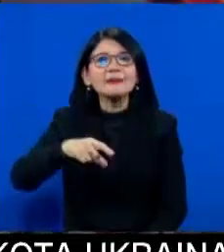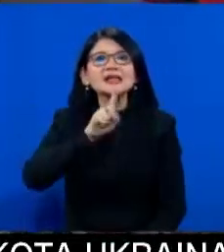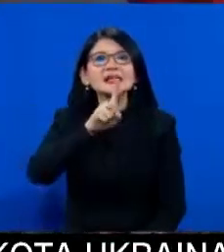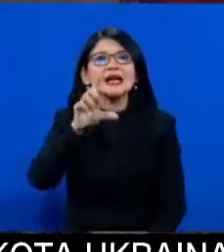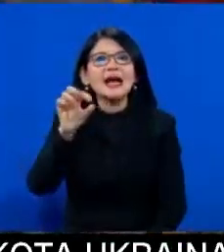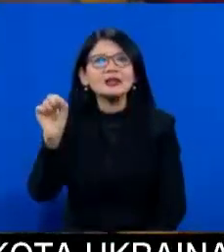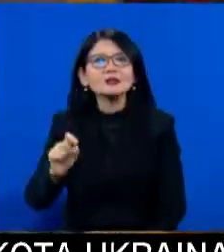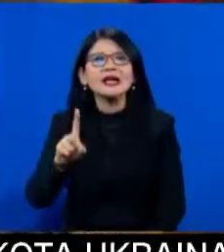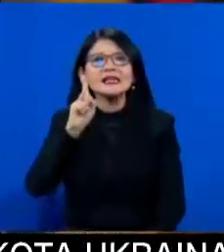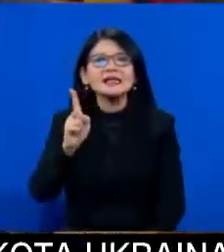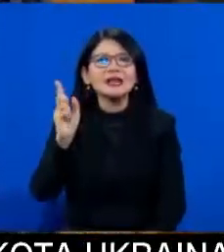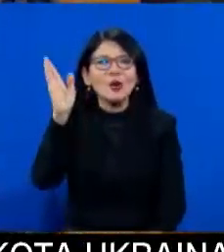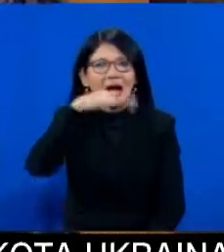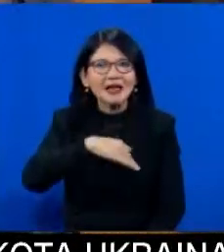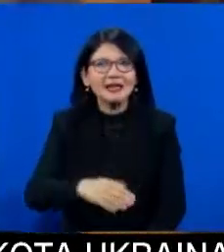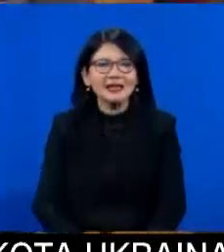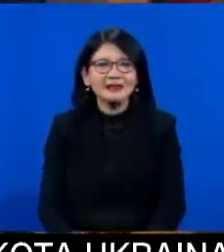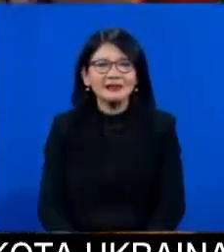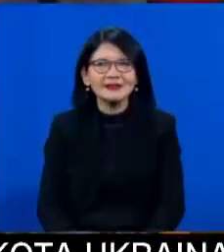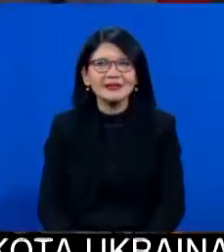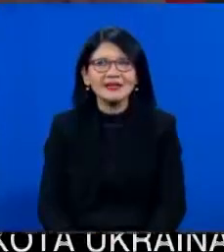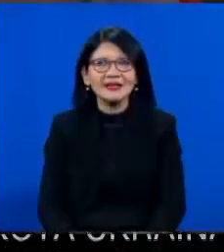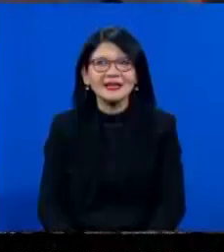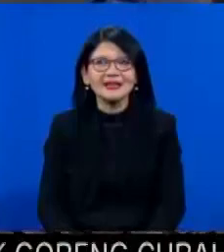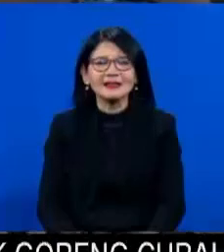sehari. Ayam-ayam, awas ya kalau ketemu Bu Dewi, bisa.